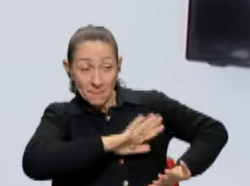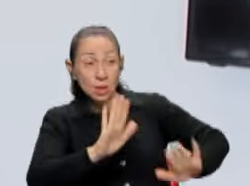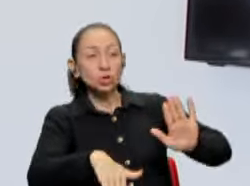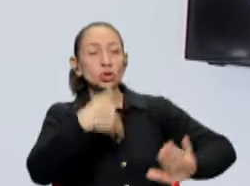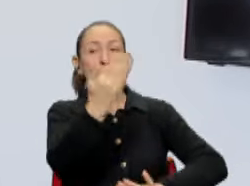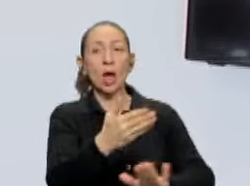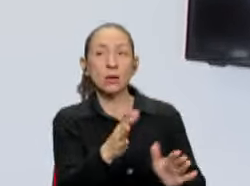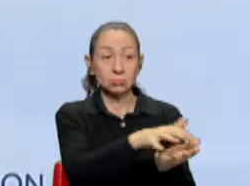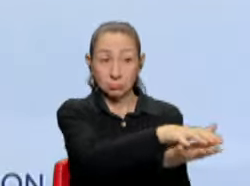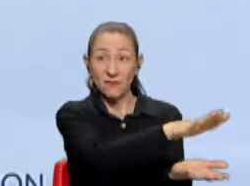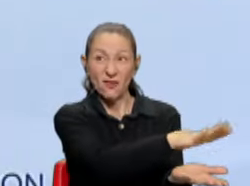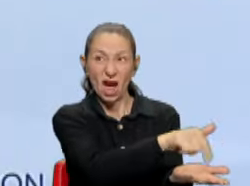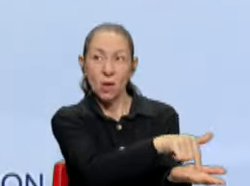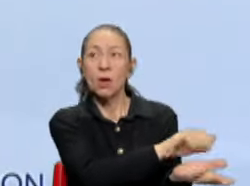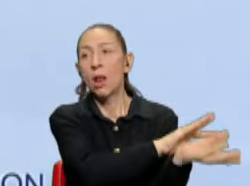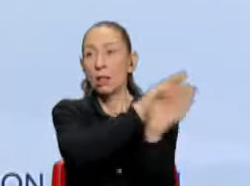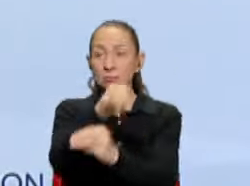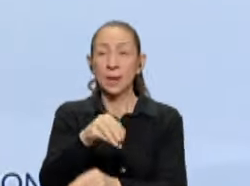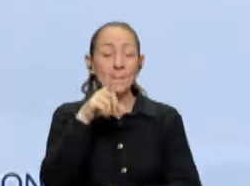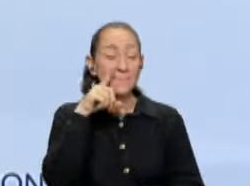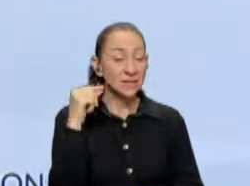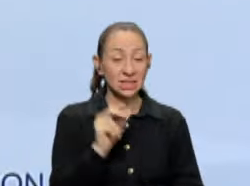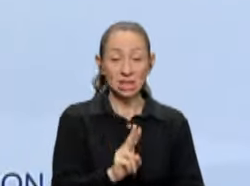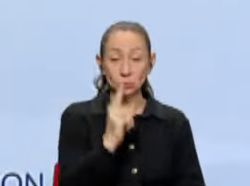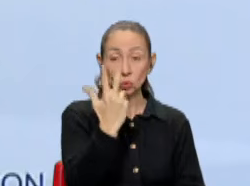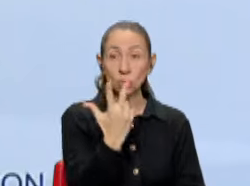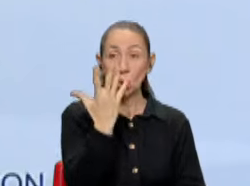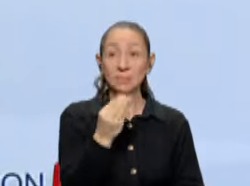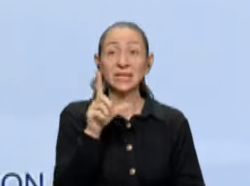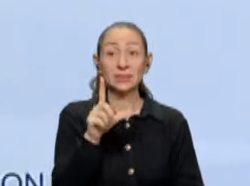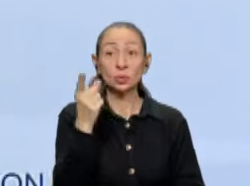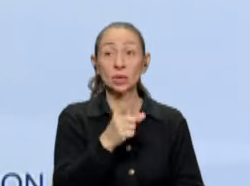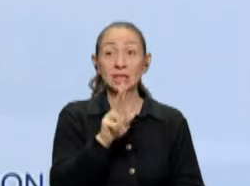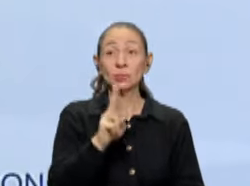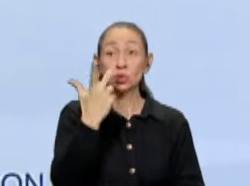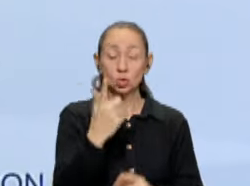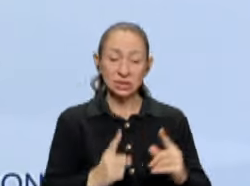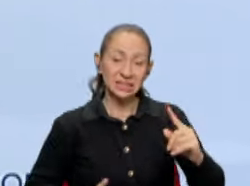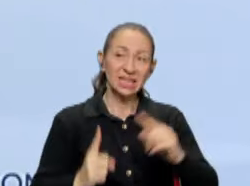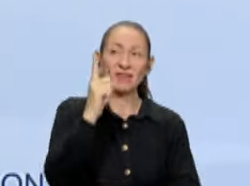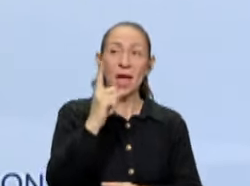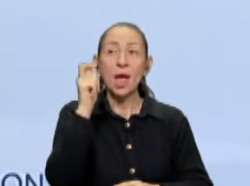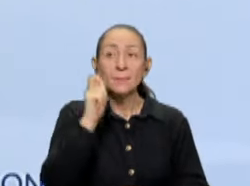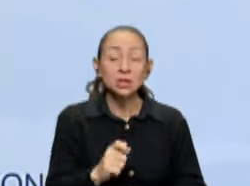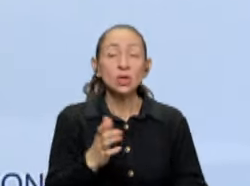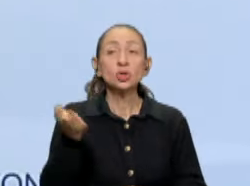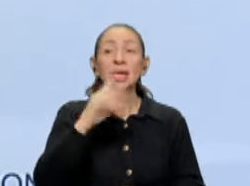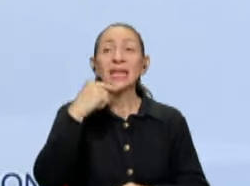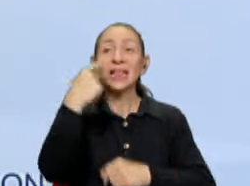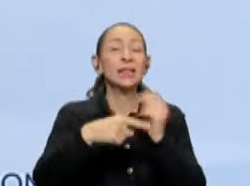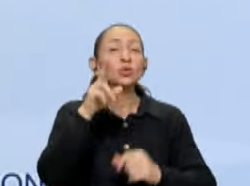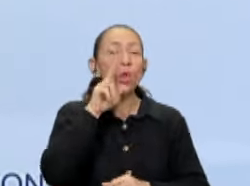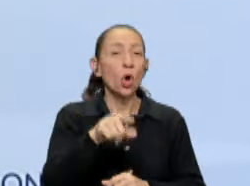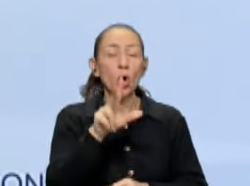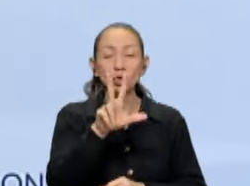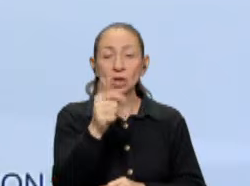için bir kenarda biriktiriyor Mayısta 73 olması lazım % 73' de Zirve yapacağını ve daha sonra yıl sonunda